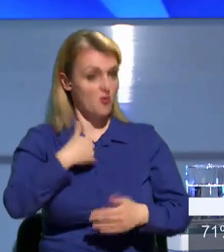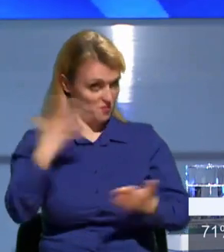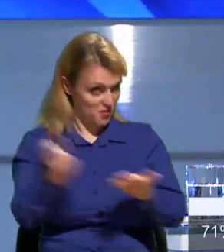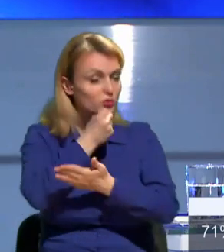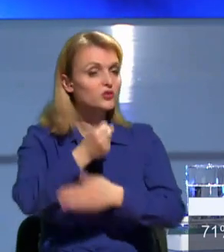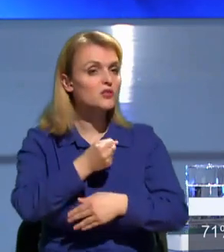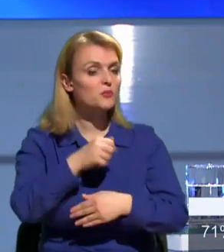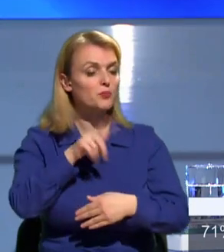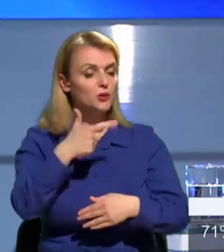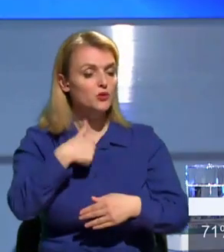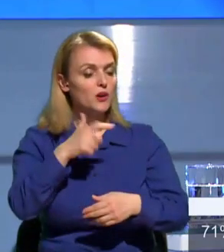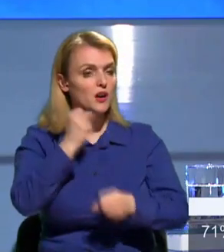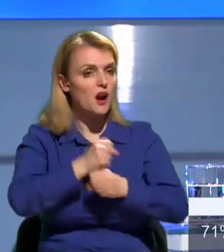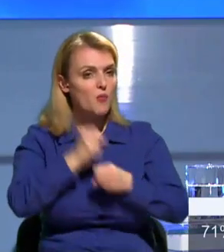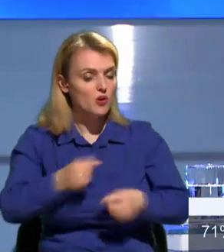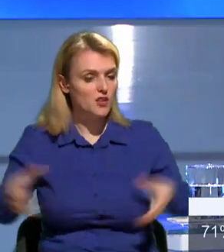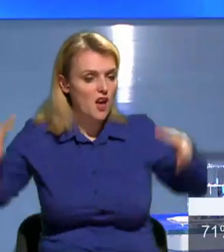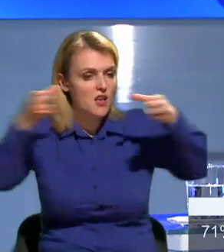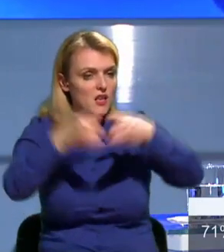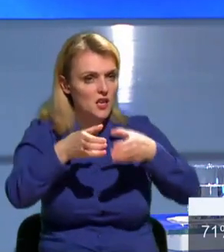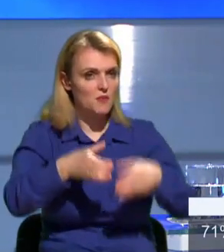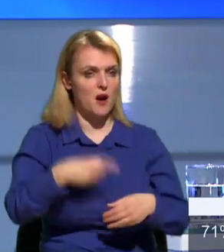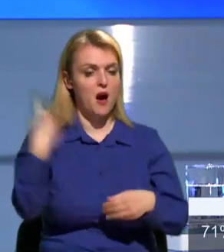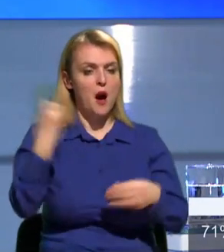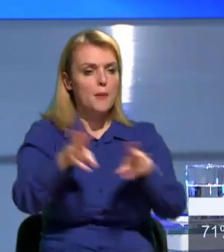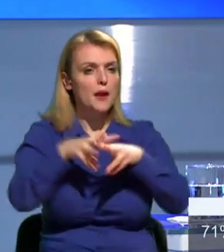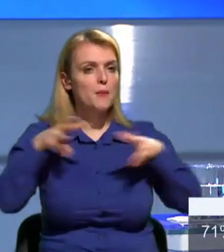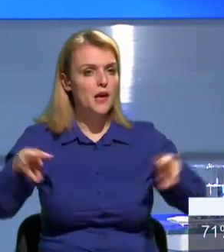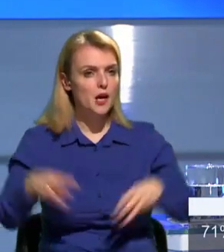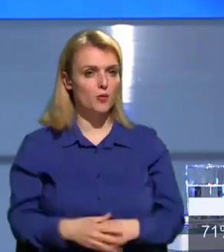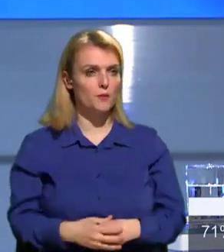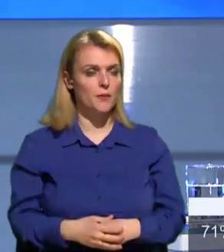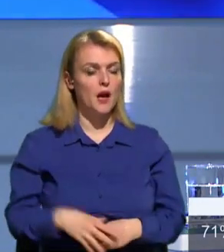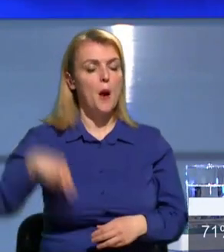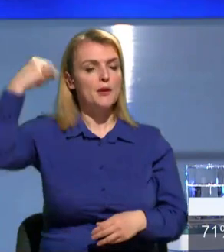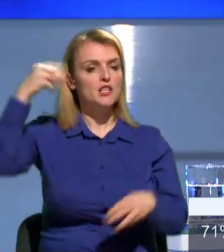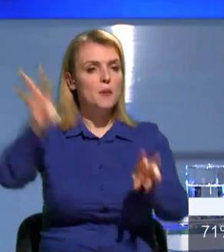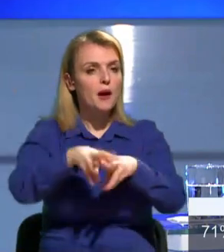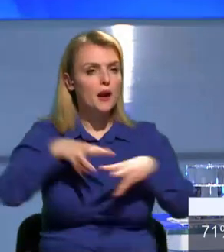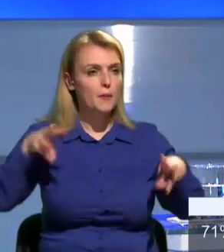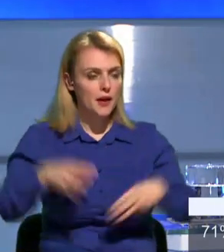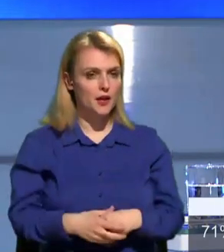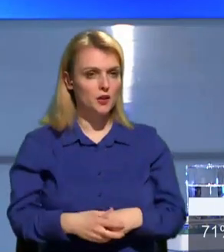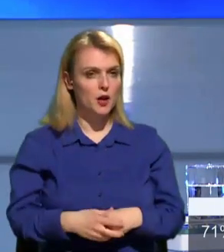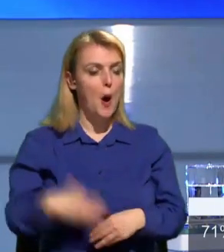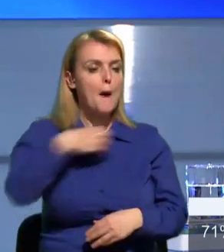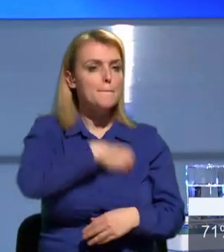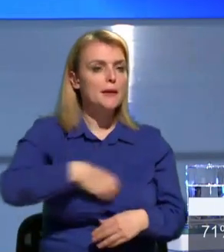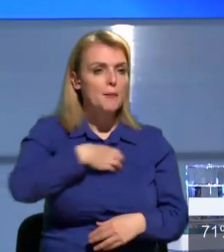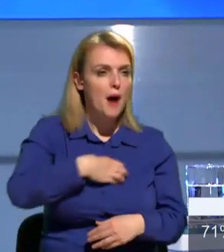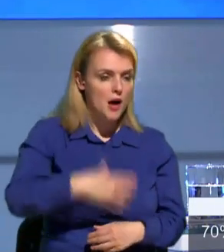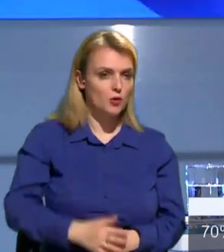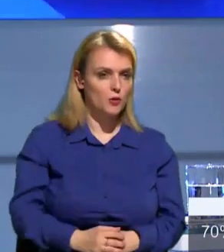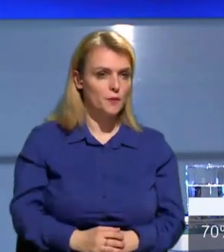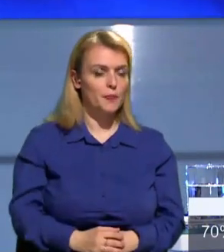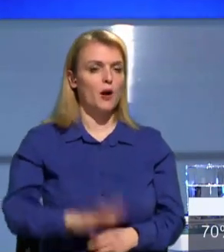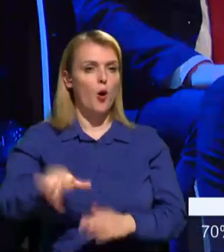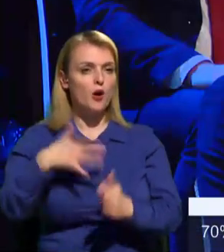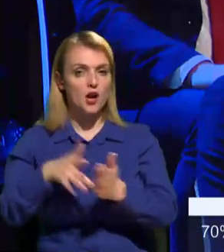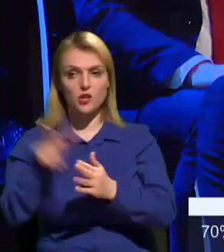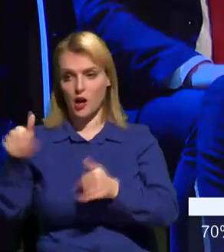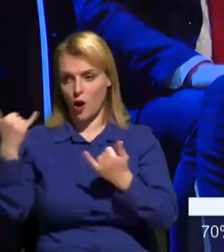țării, prim-ministru, parlamentul, primarul general care este aici în echipă, Bașcanu Găgăuzi, am muncit în echipă. Și am